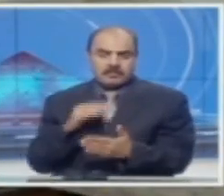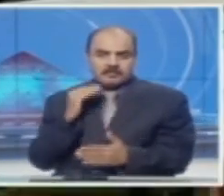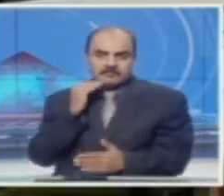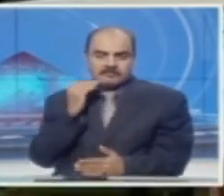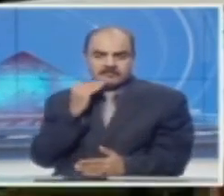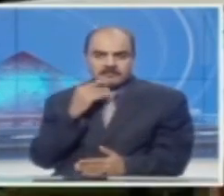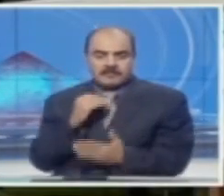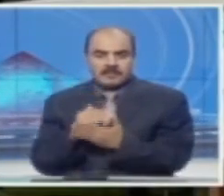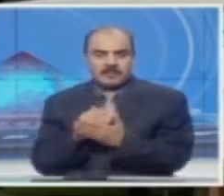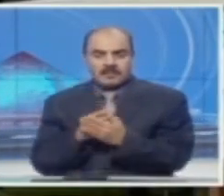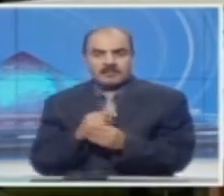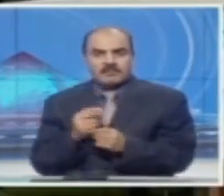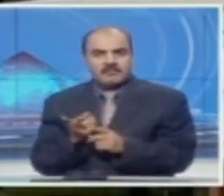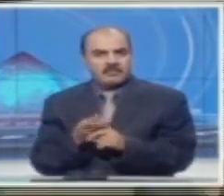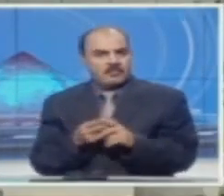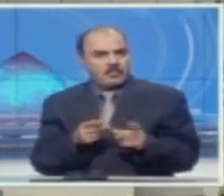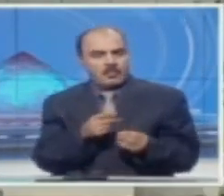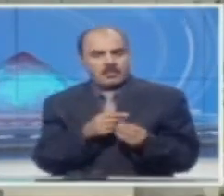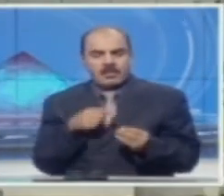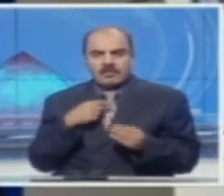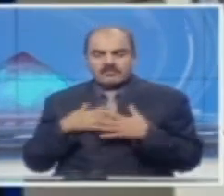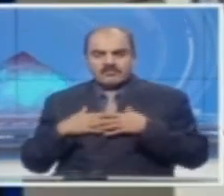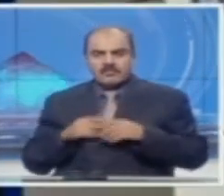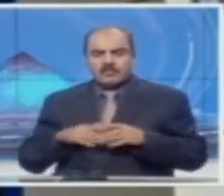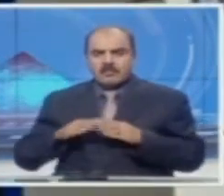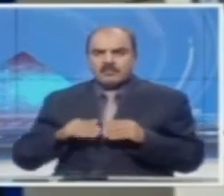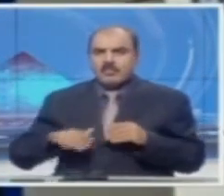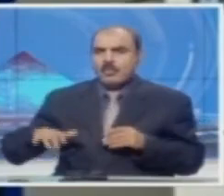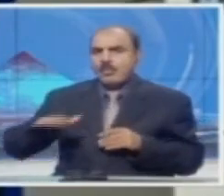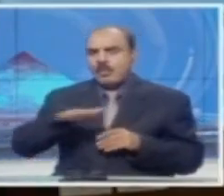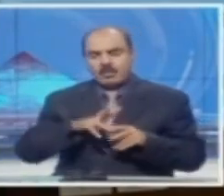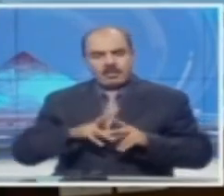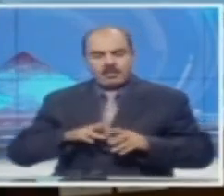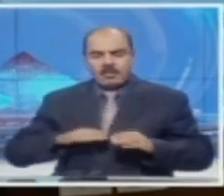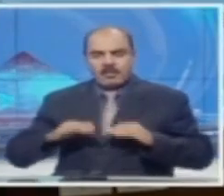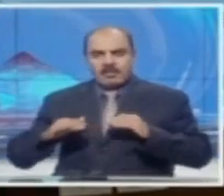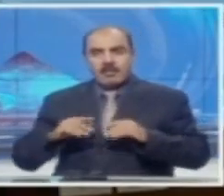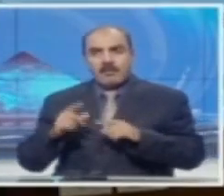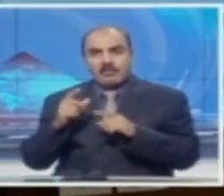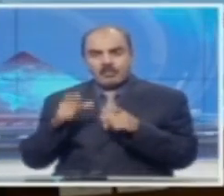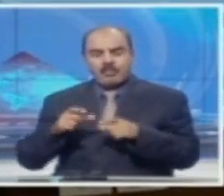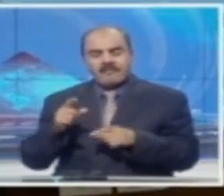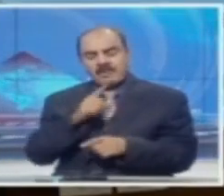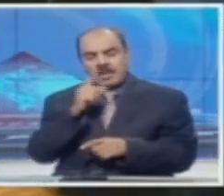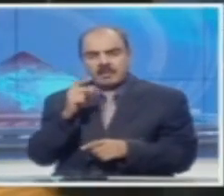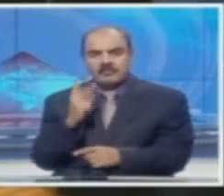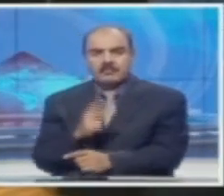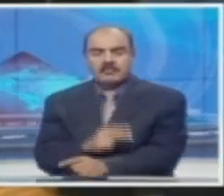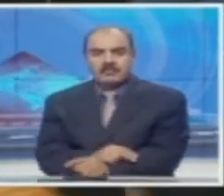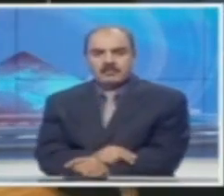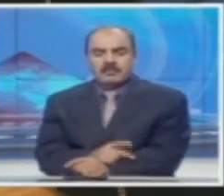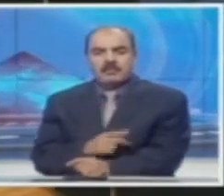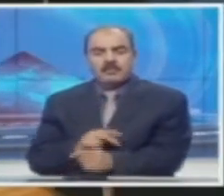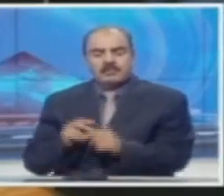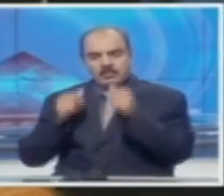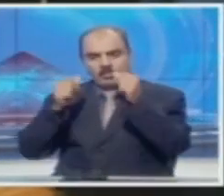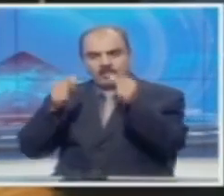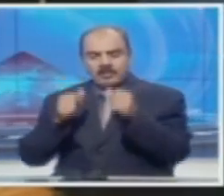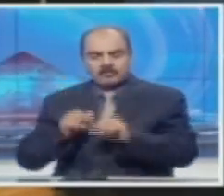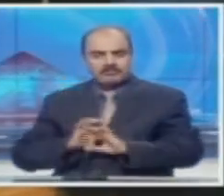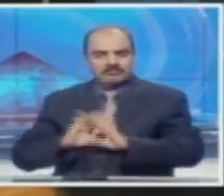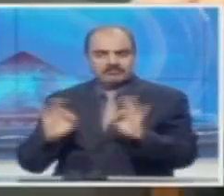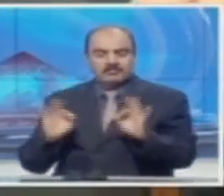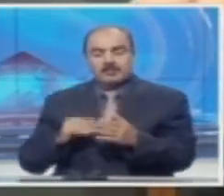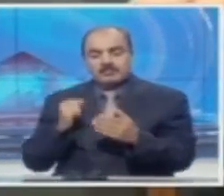في تأكيد الثقة في مخرجات النظام الصحي المصري على المستويات المحلية والإقليمية والدولية كافة، تم الإعلان عن انطلاق